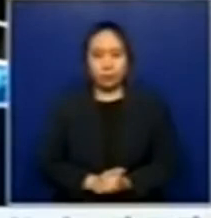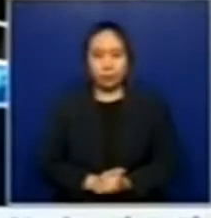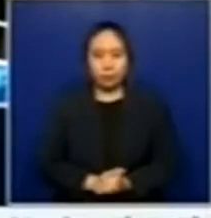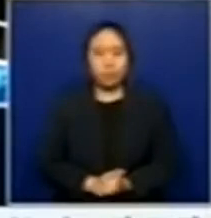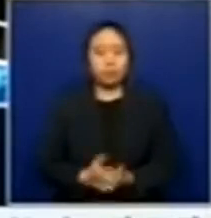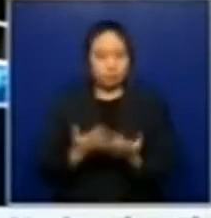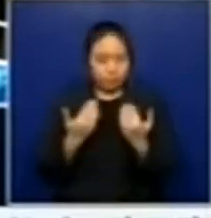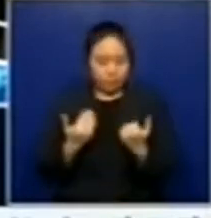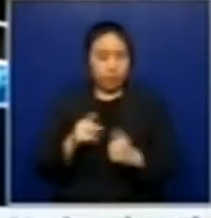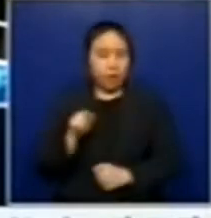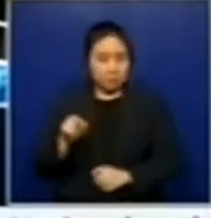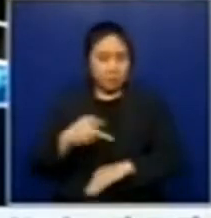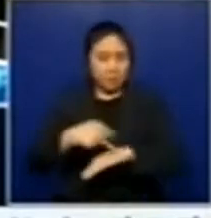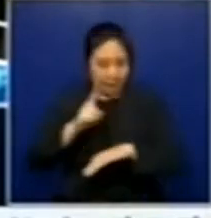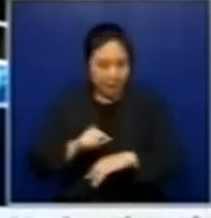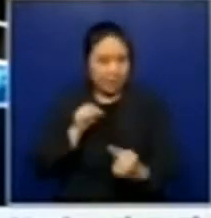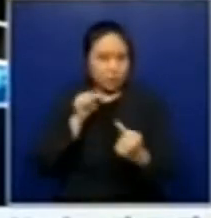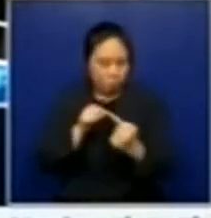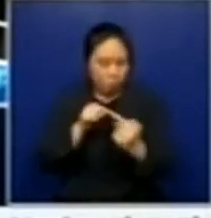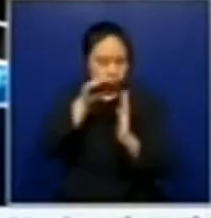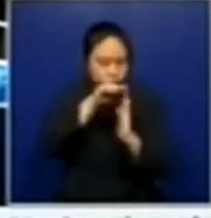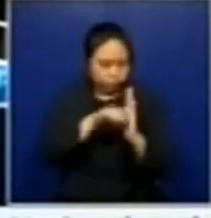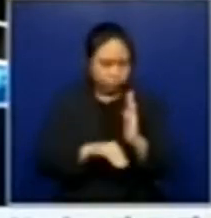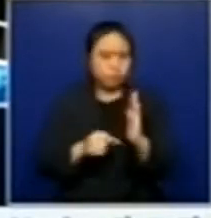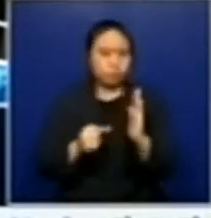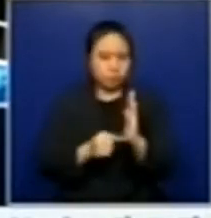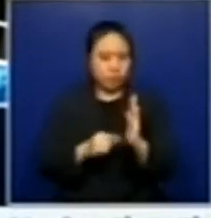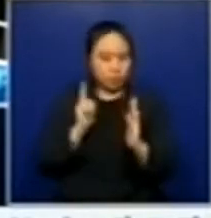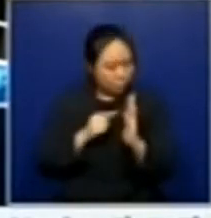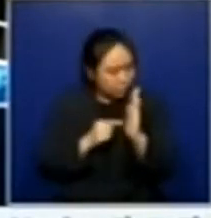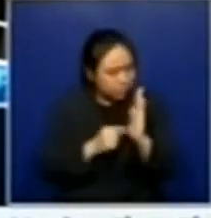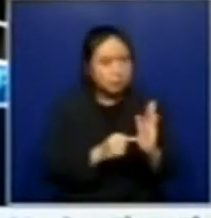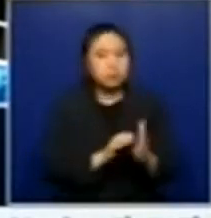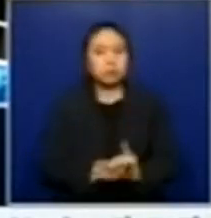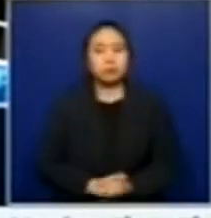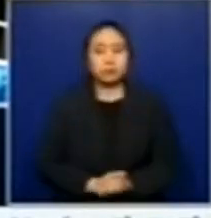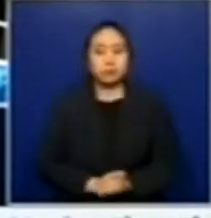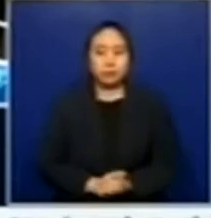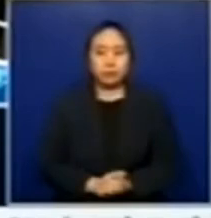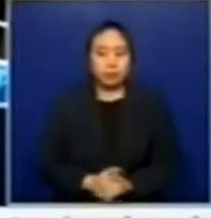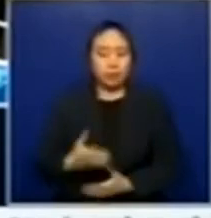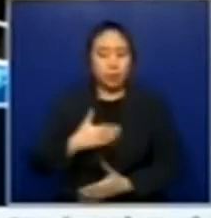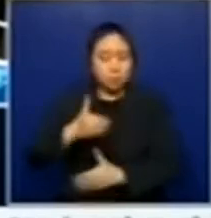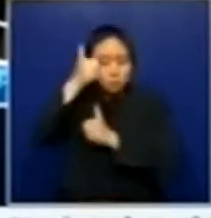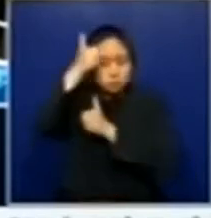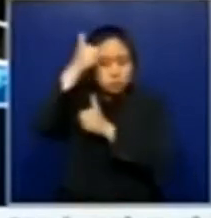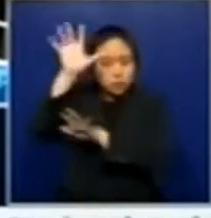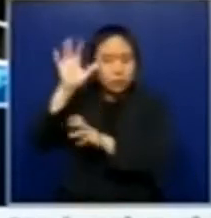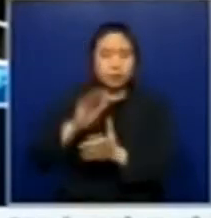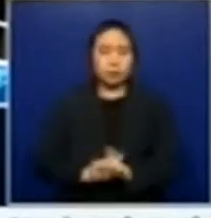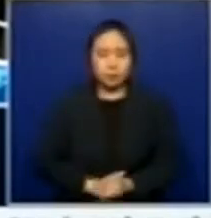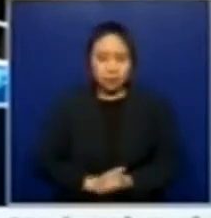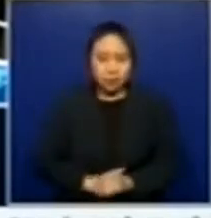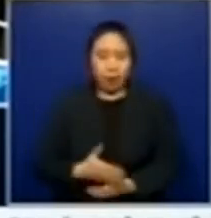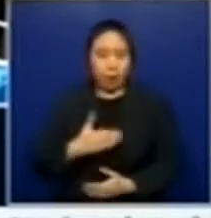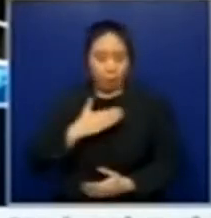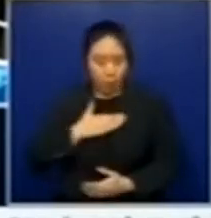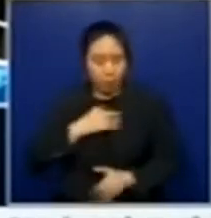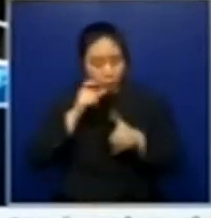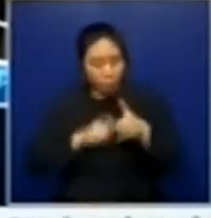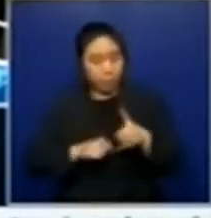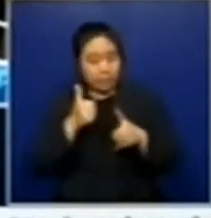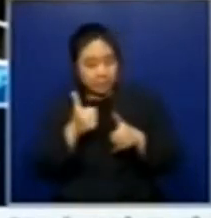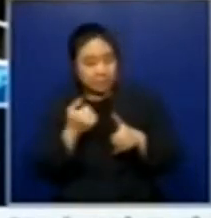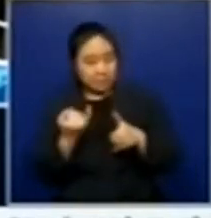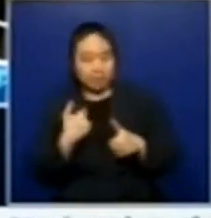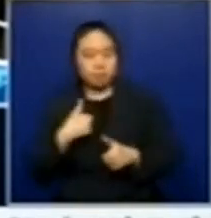ท่านประธานครับนี่เป็นเรื่องของหลักการที่เราต้องยึดให้มั่นเราไม่สนใจหรอกครับว่าผมจะเป็นคนดีหรือเปล่า